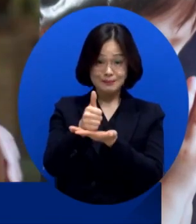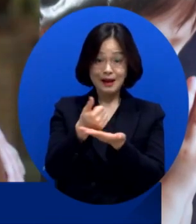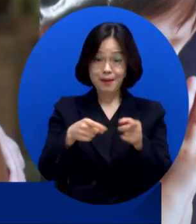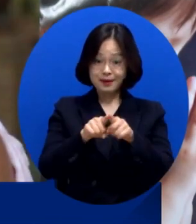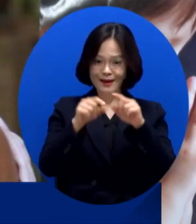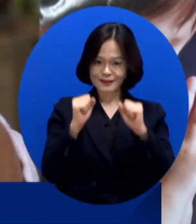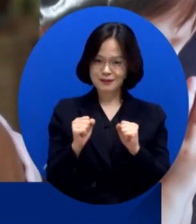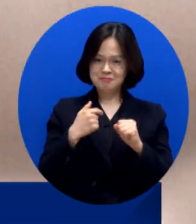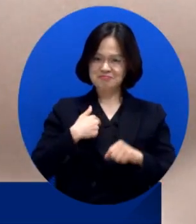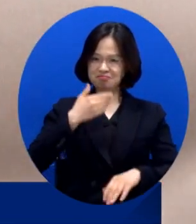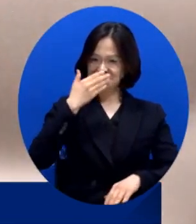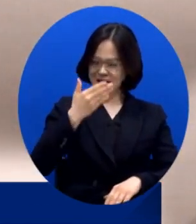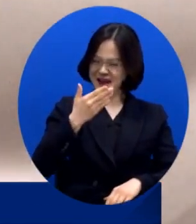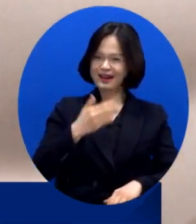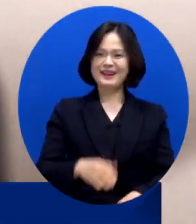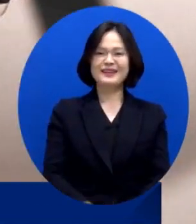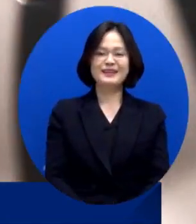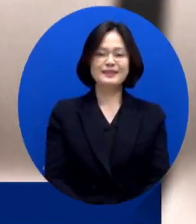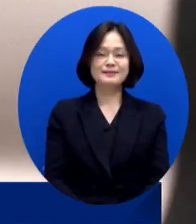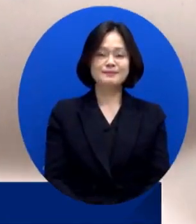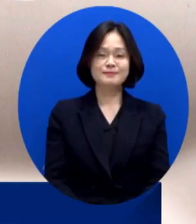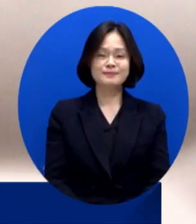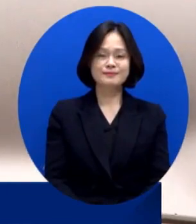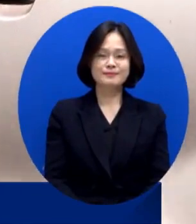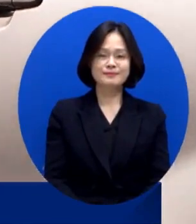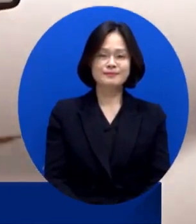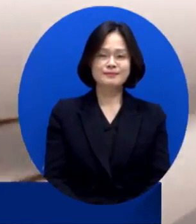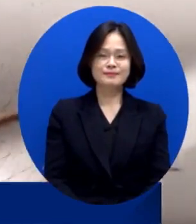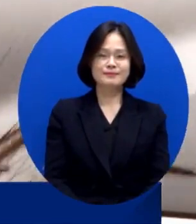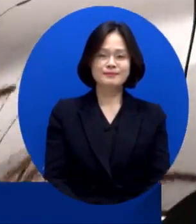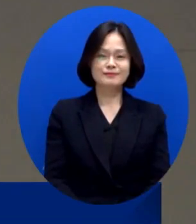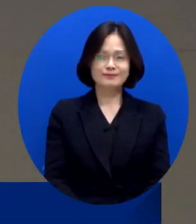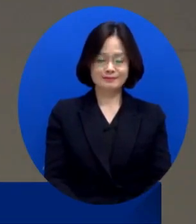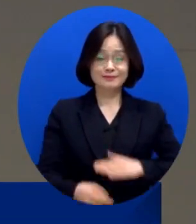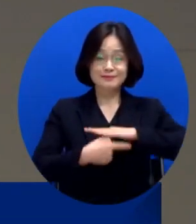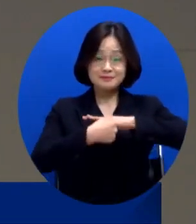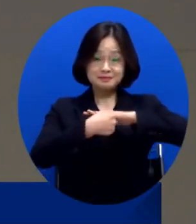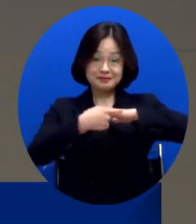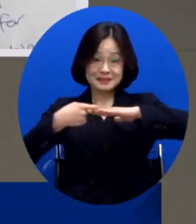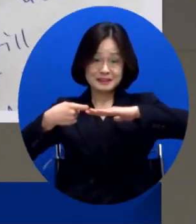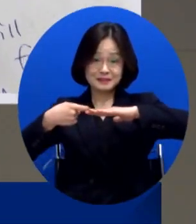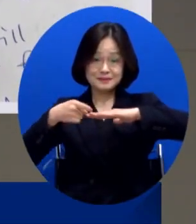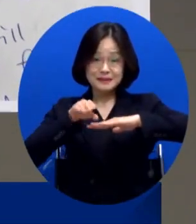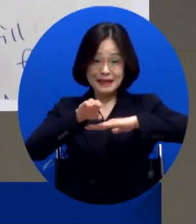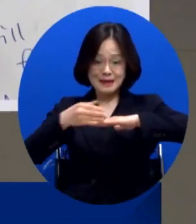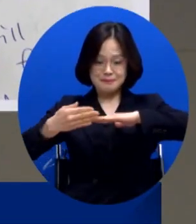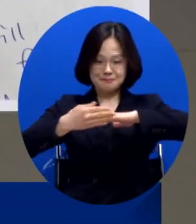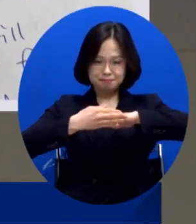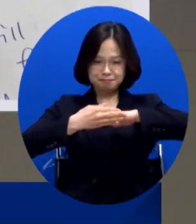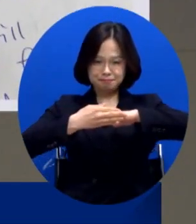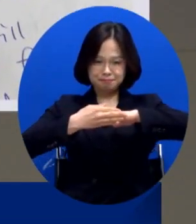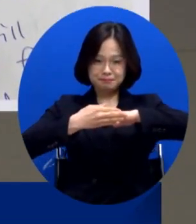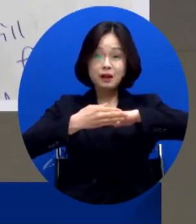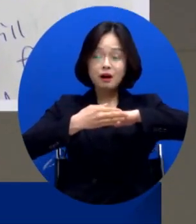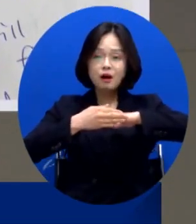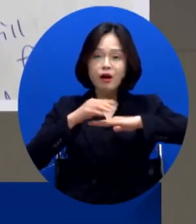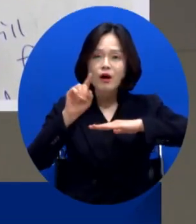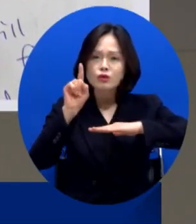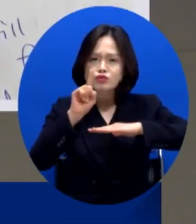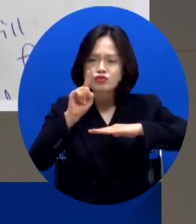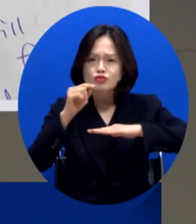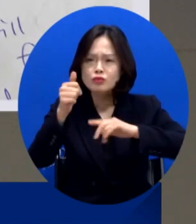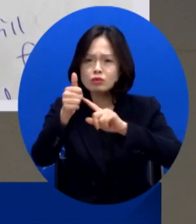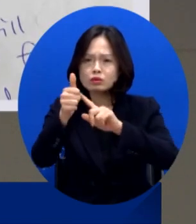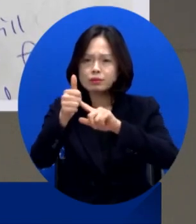okay with Jesus. It's okay with Jesus를 차에다 붙이고 다니는데, 그 차에다가 누가 또 쪽지를 써놓고 갔어요. 아,